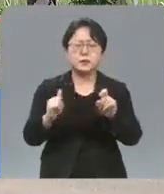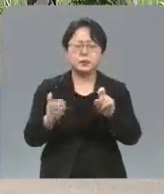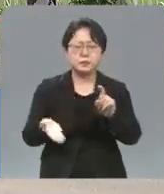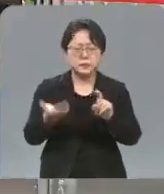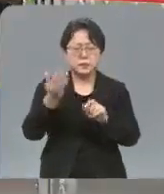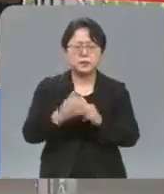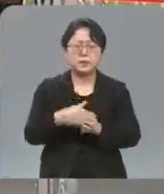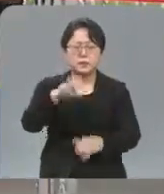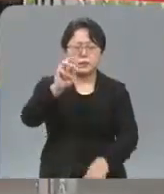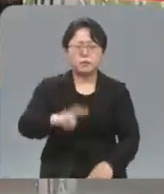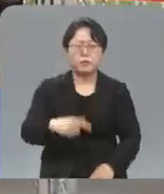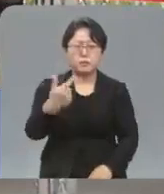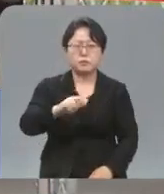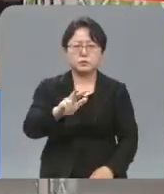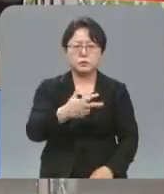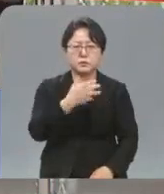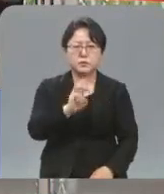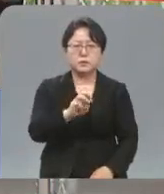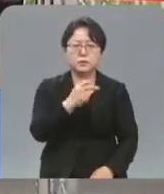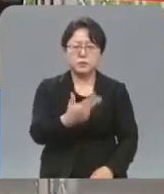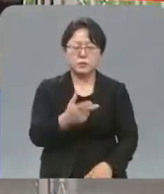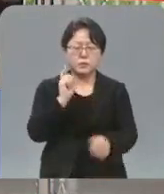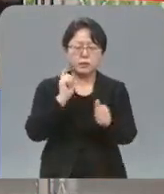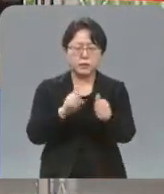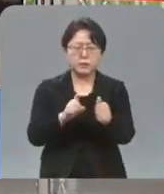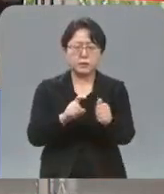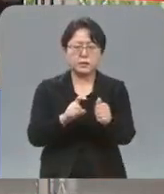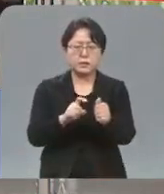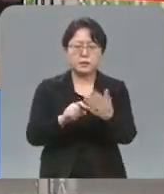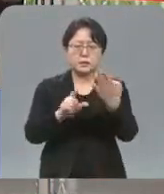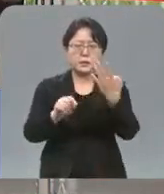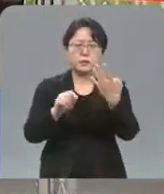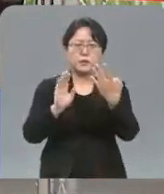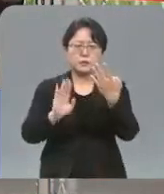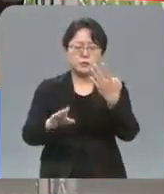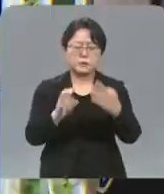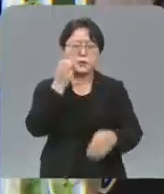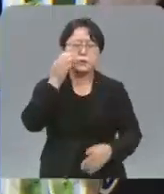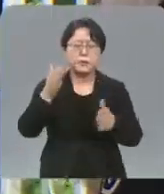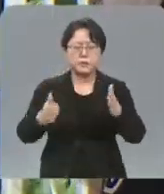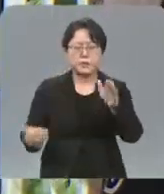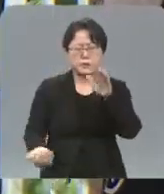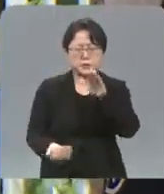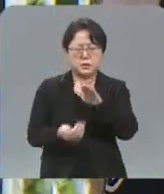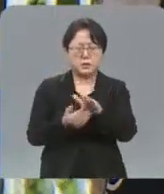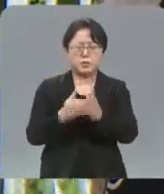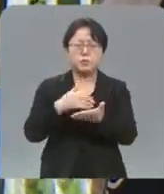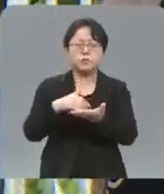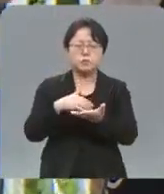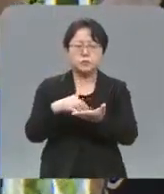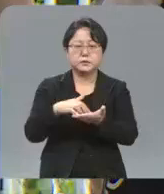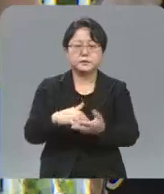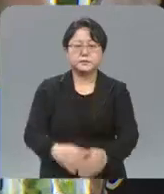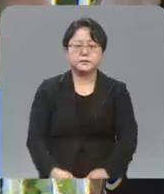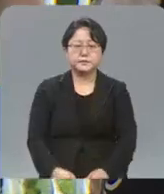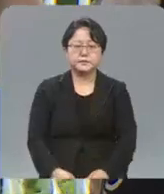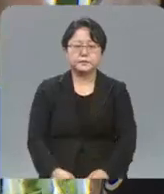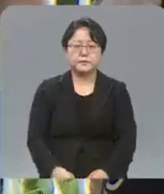기록했습니다. 광주는 6,737명이 확진돼 지난 4월 이후 3개월 만에 최다 확진자 수를